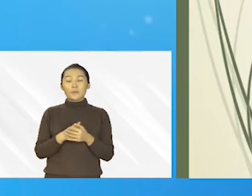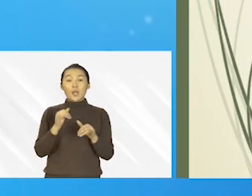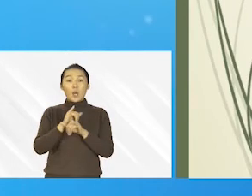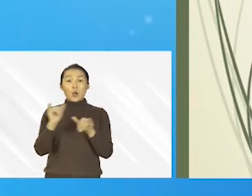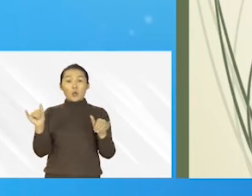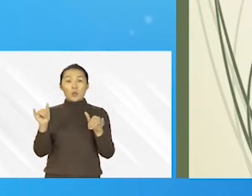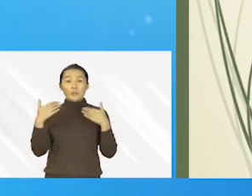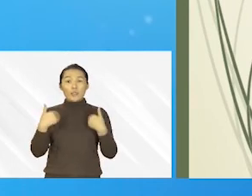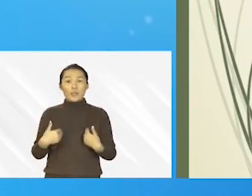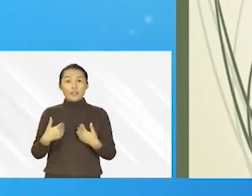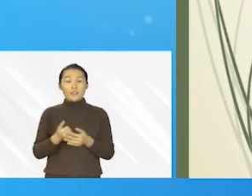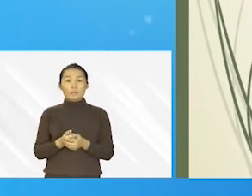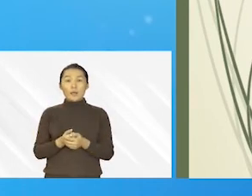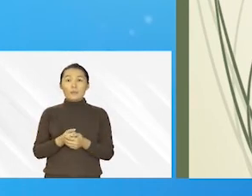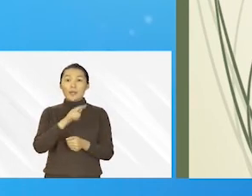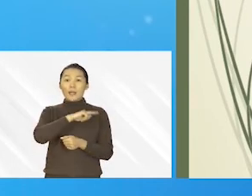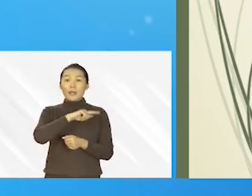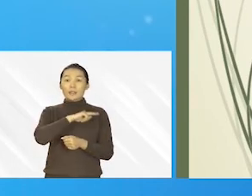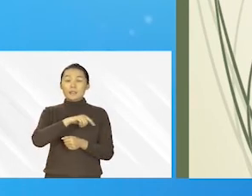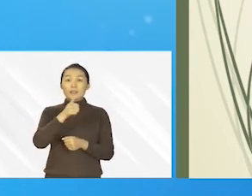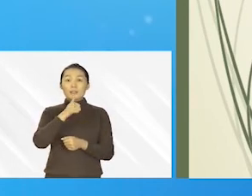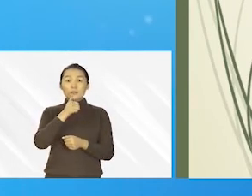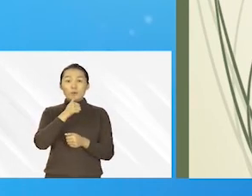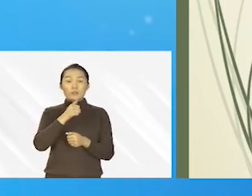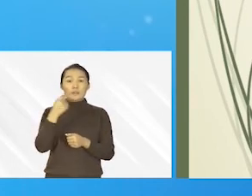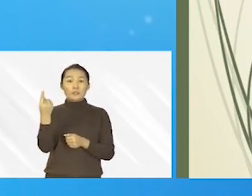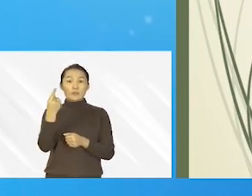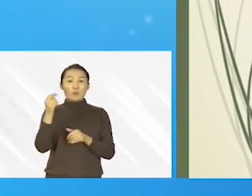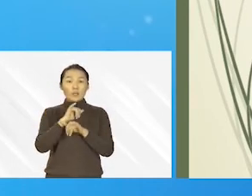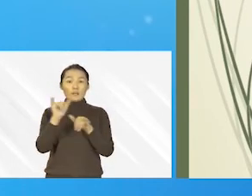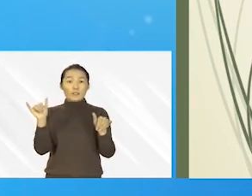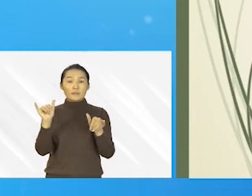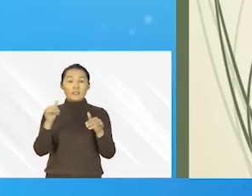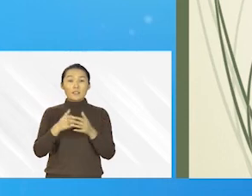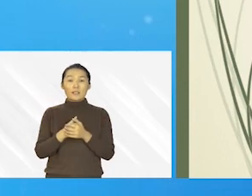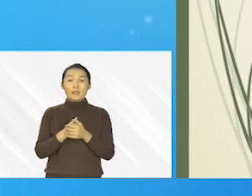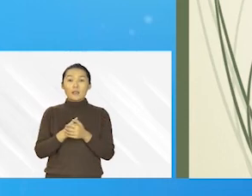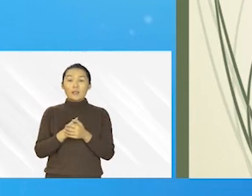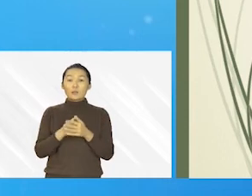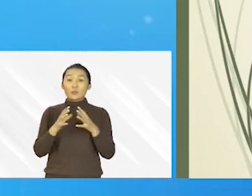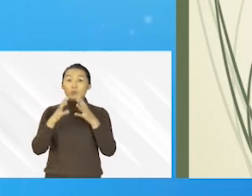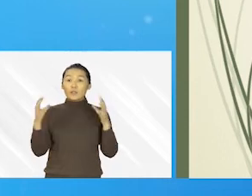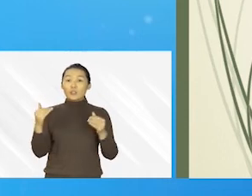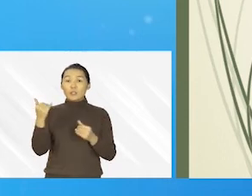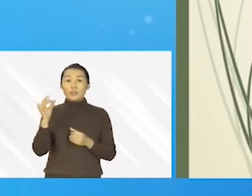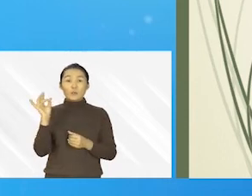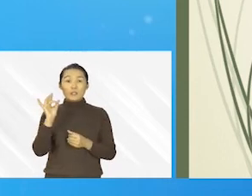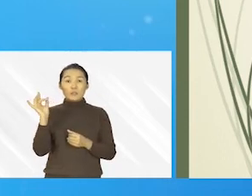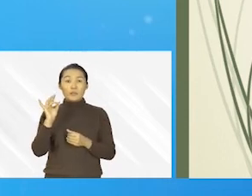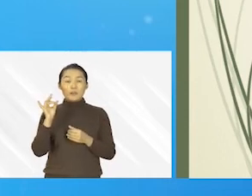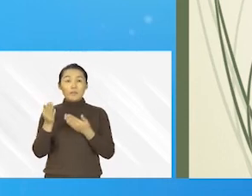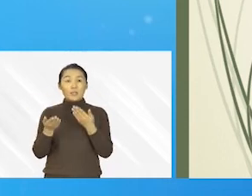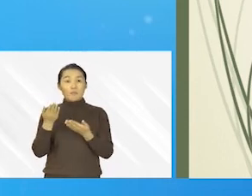Рост организмов. Характерное свойство индивидуального развития – рост организма, то есть увеличение его размеров и